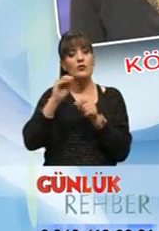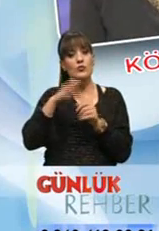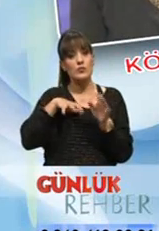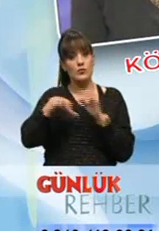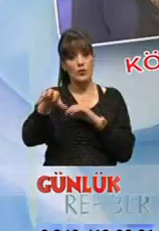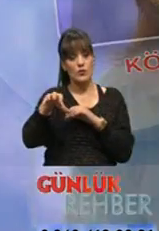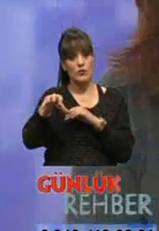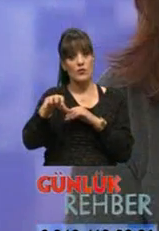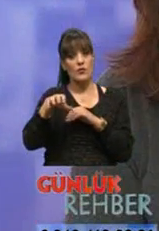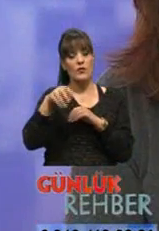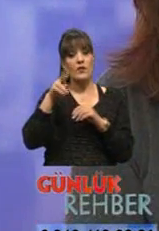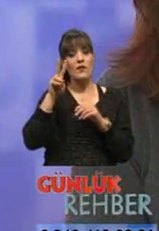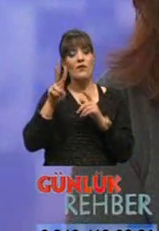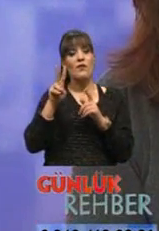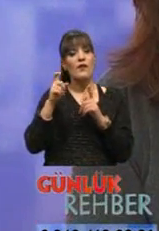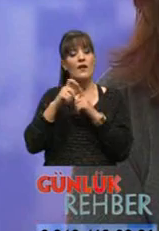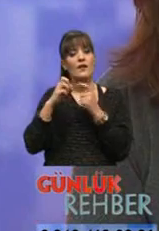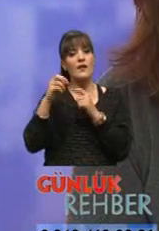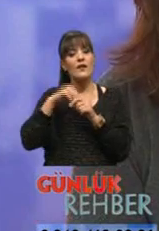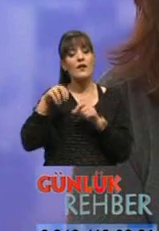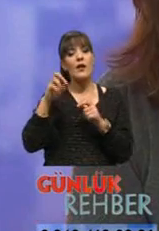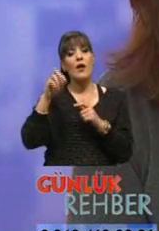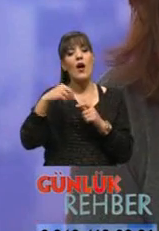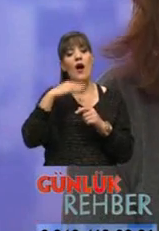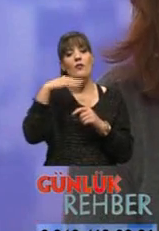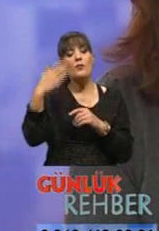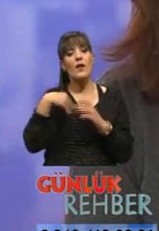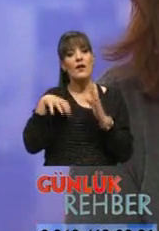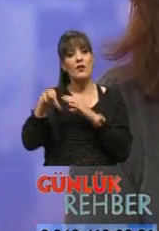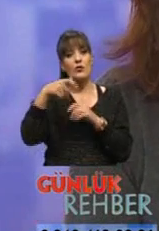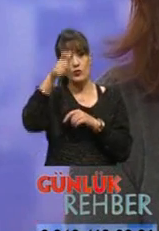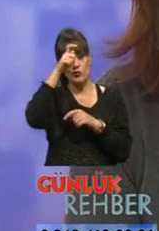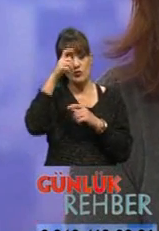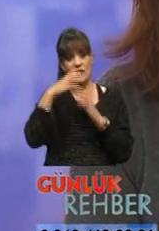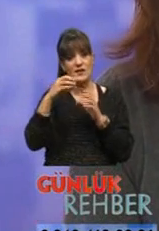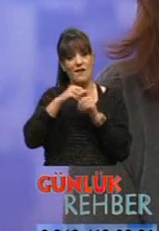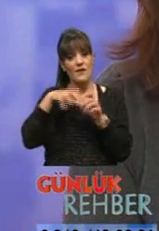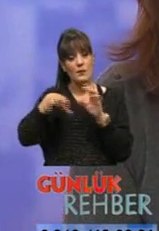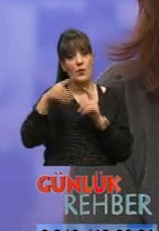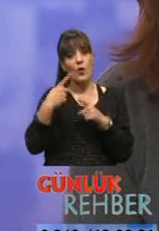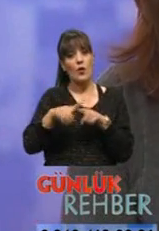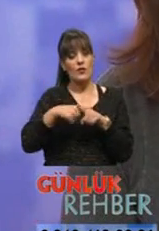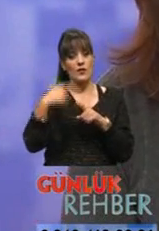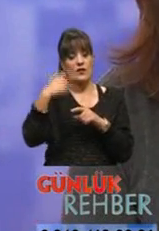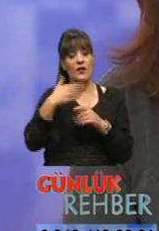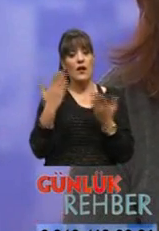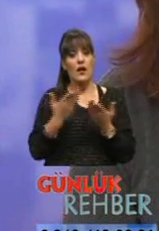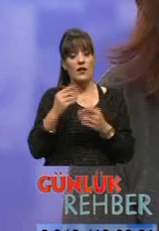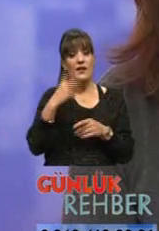bölümüyle VDR'in Funkhaus Europa kanalı bünyesindeki Türkçe servisinin ortak yayını. Evet. Haliyle